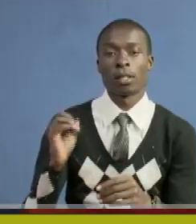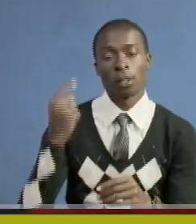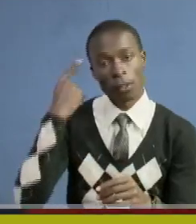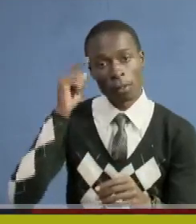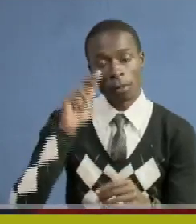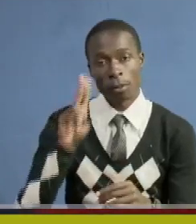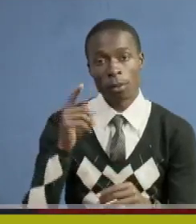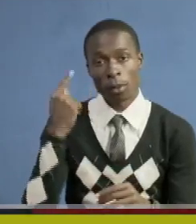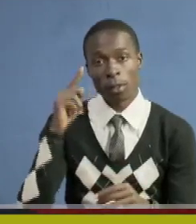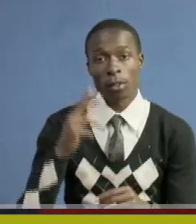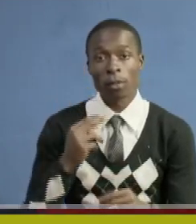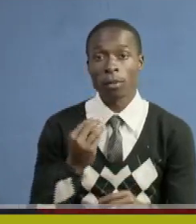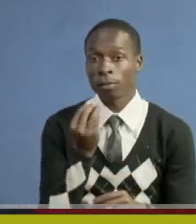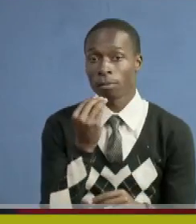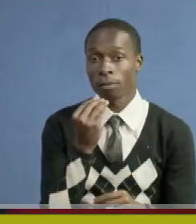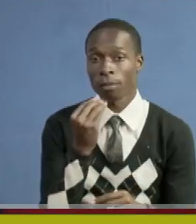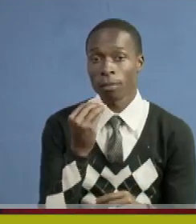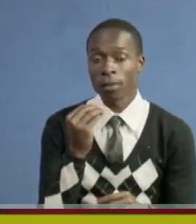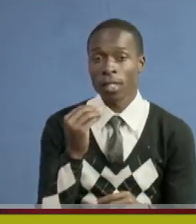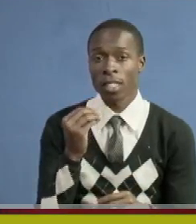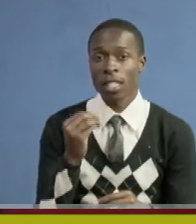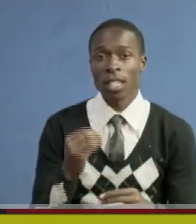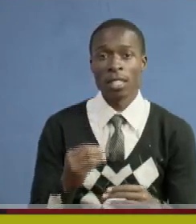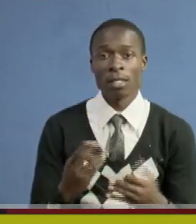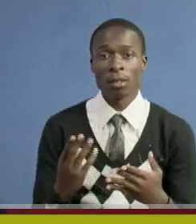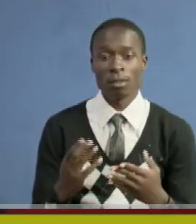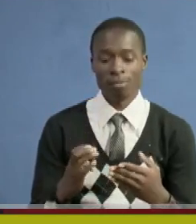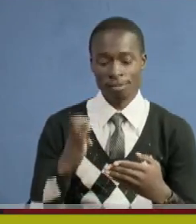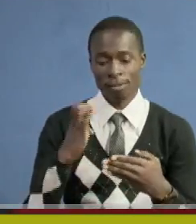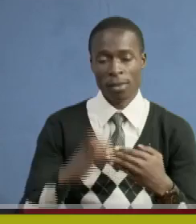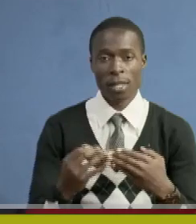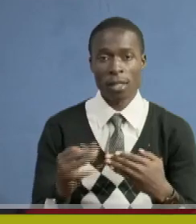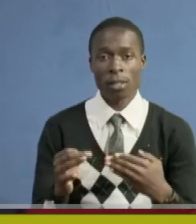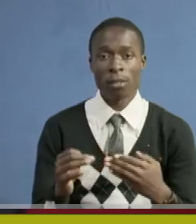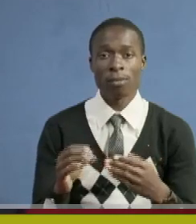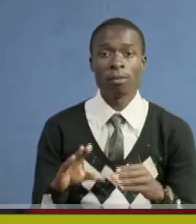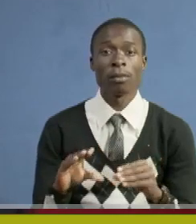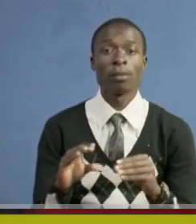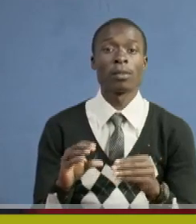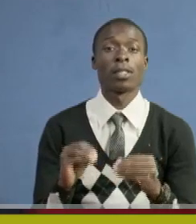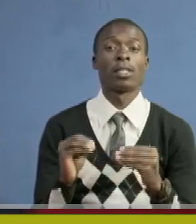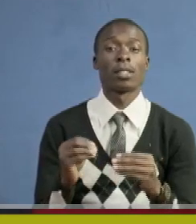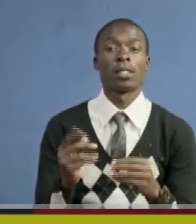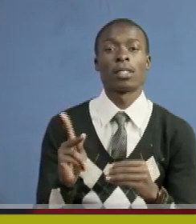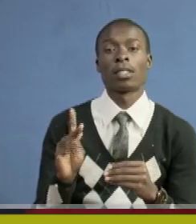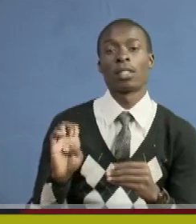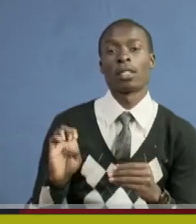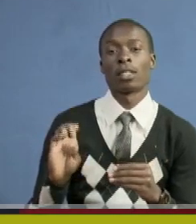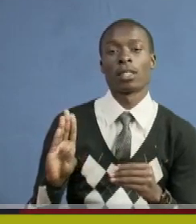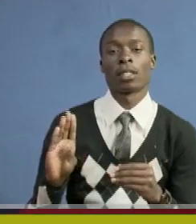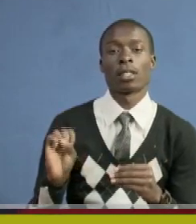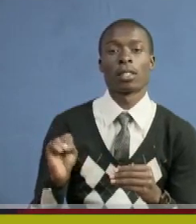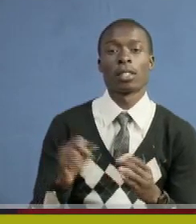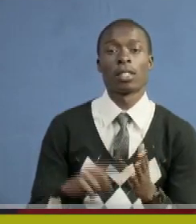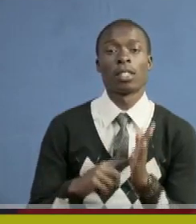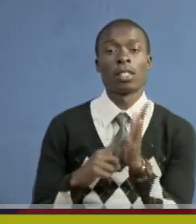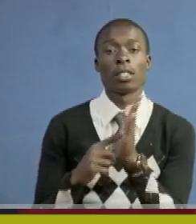binadamu. According to the summary that you received from Kenya KEBS indicated